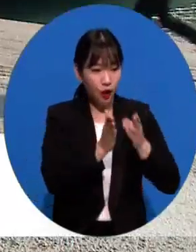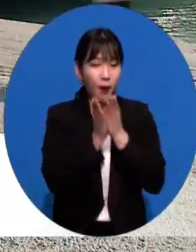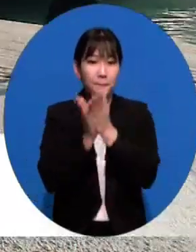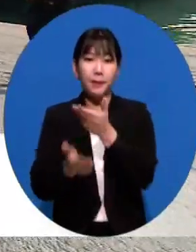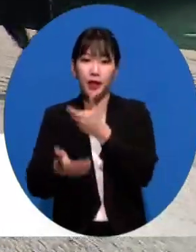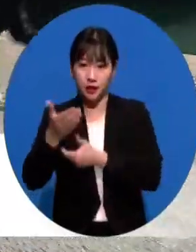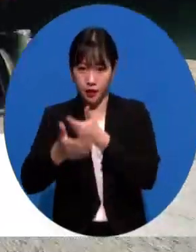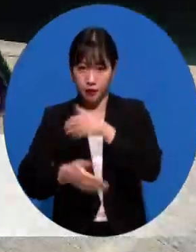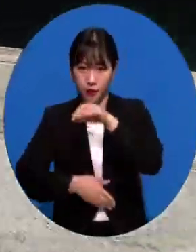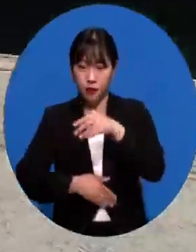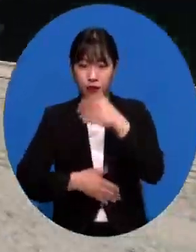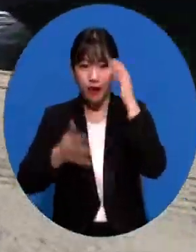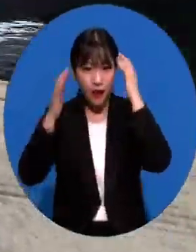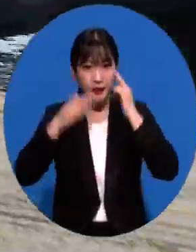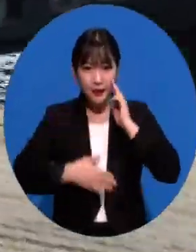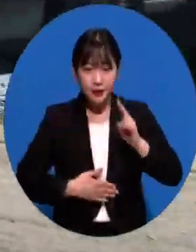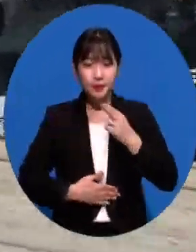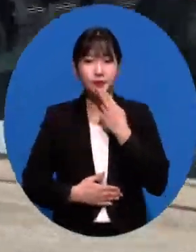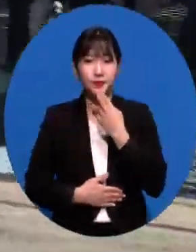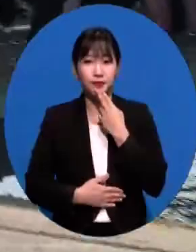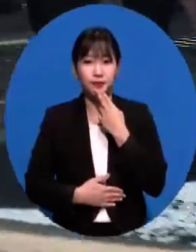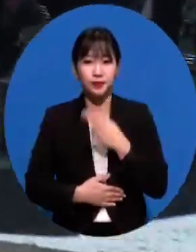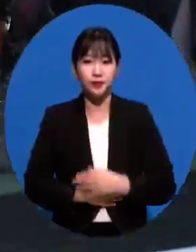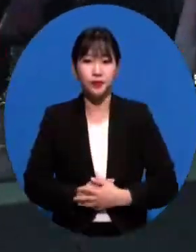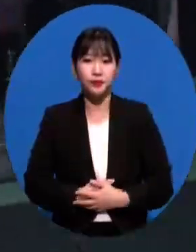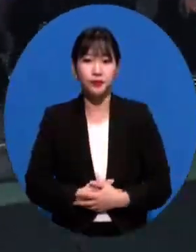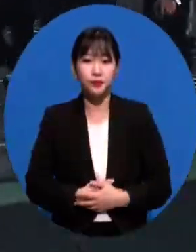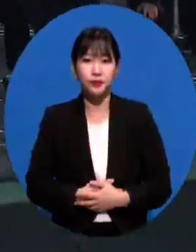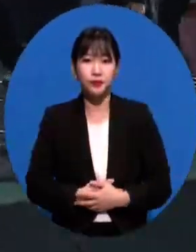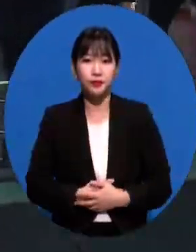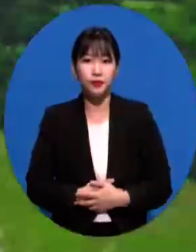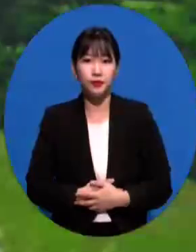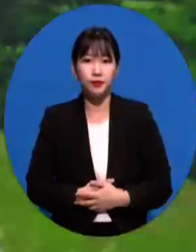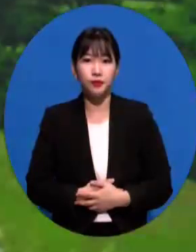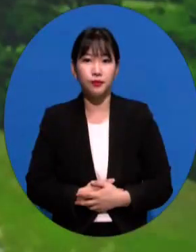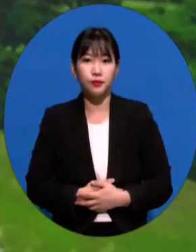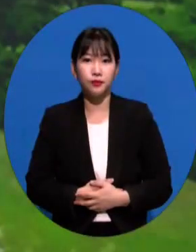여객선 터미널 등도 큰 혼잡은 빚어지지 않았습니다